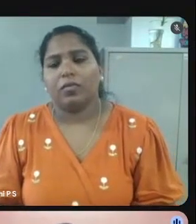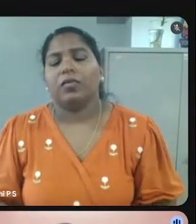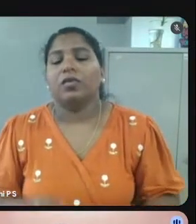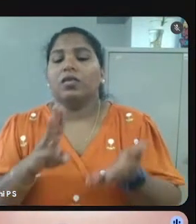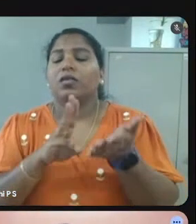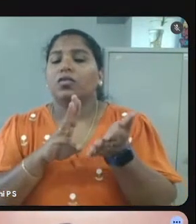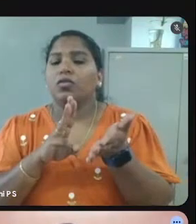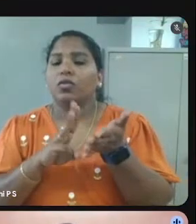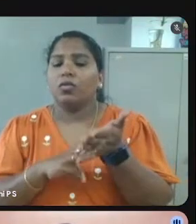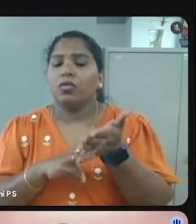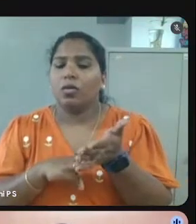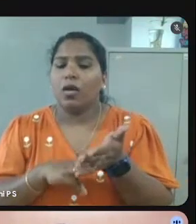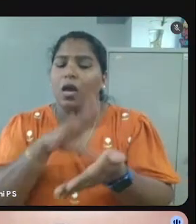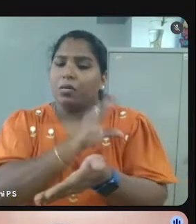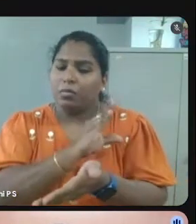സാധ്യം ഇല്ലെങ്കിൽ